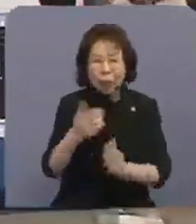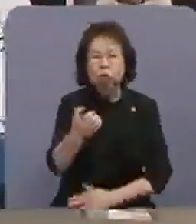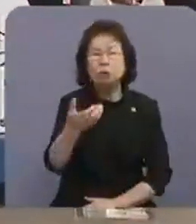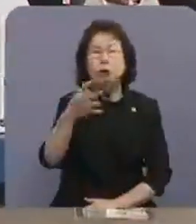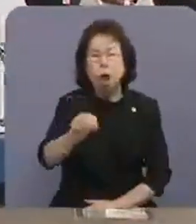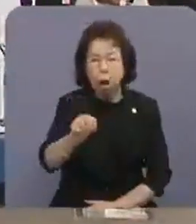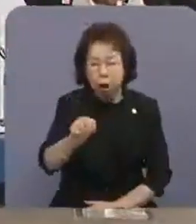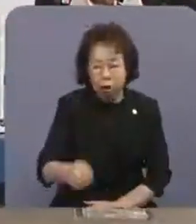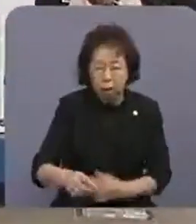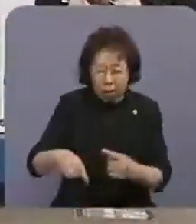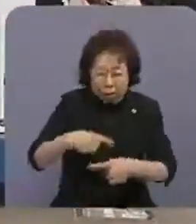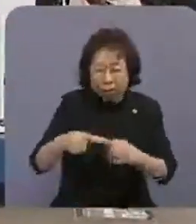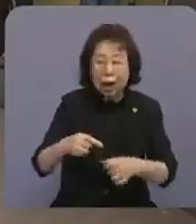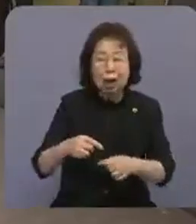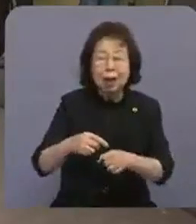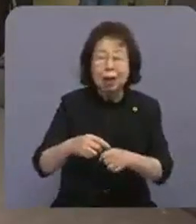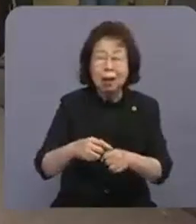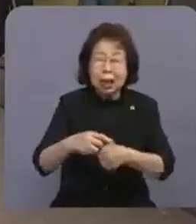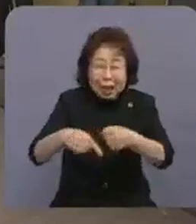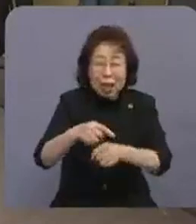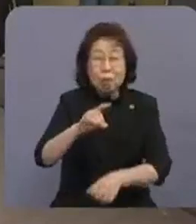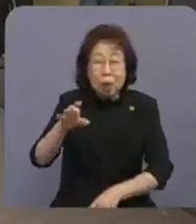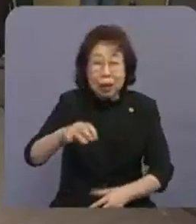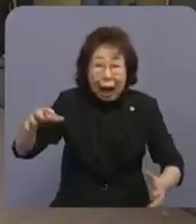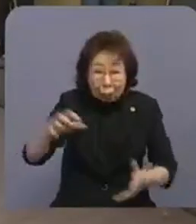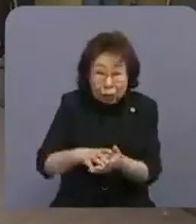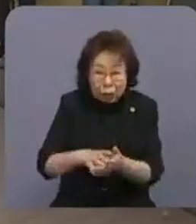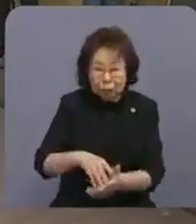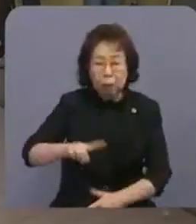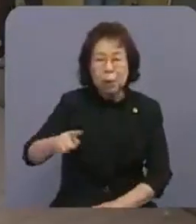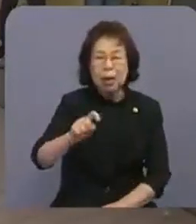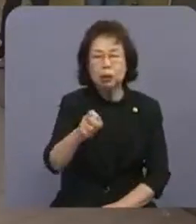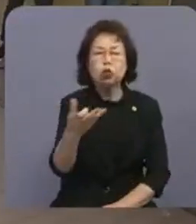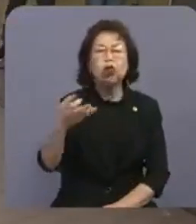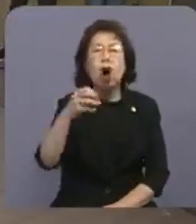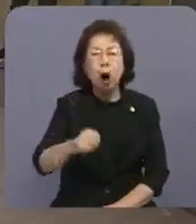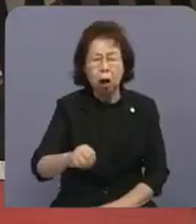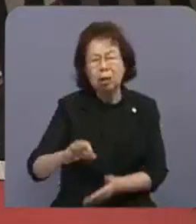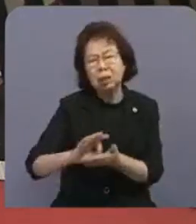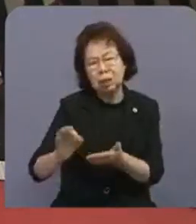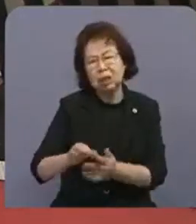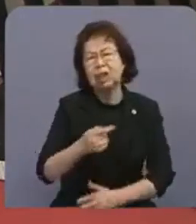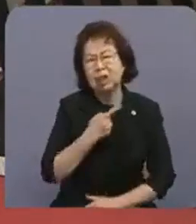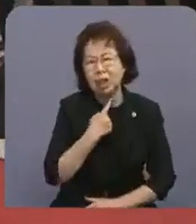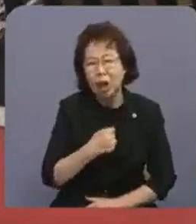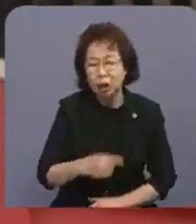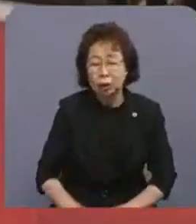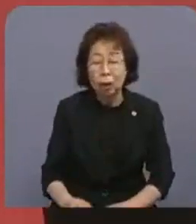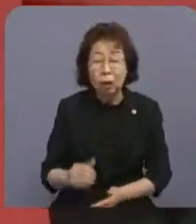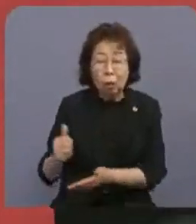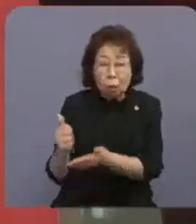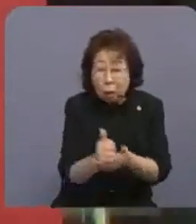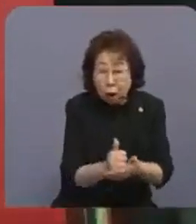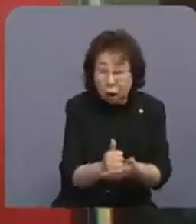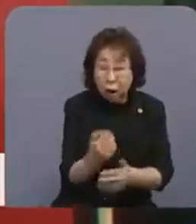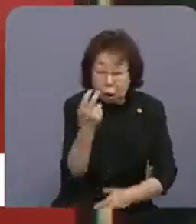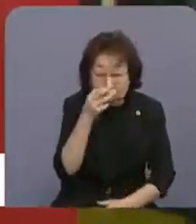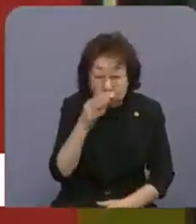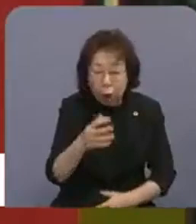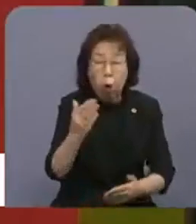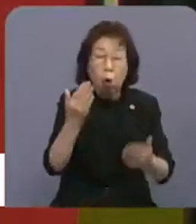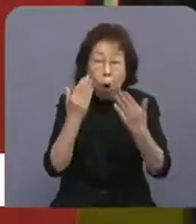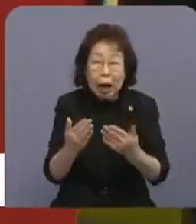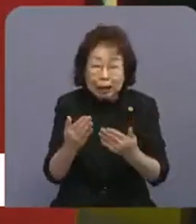원. 해마다 쓴 사업비까지 더하면 119억 원가량을 쓴 비콘 그라운드. 방문객 분석 등을 통한